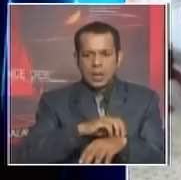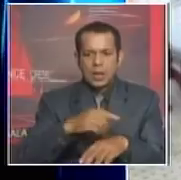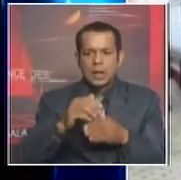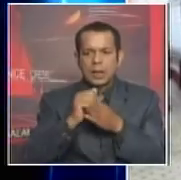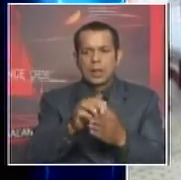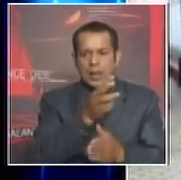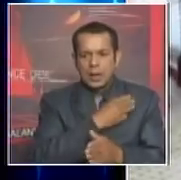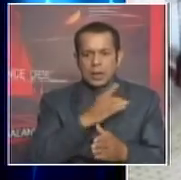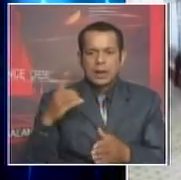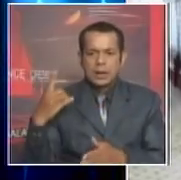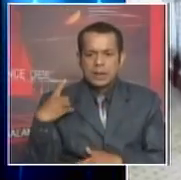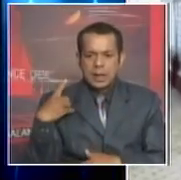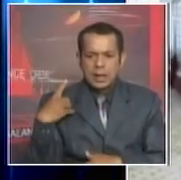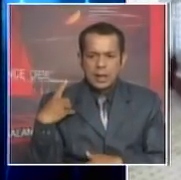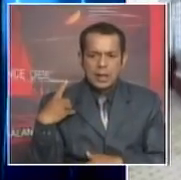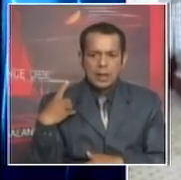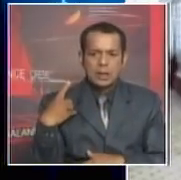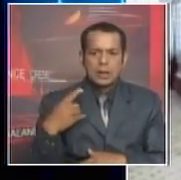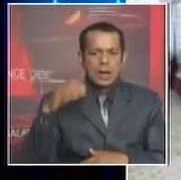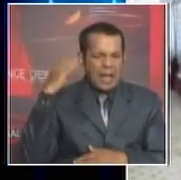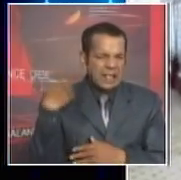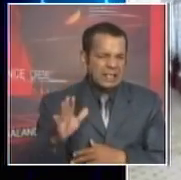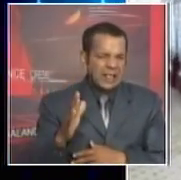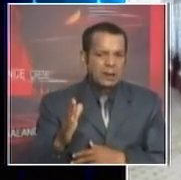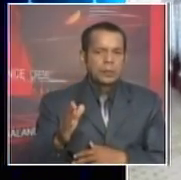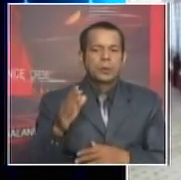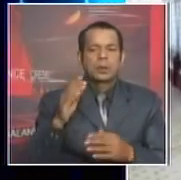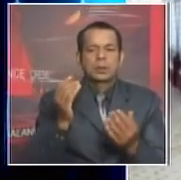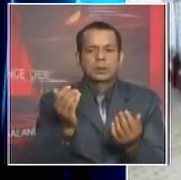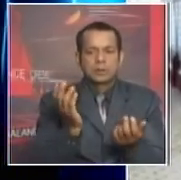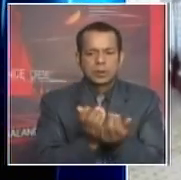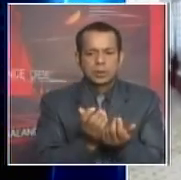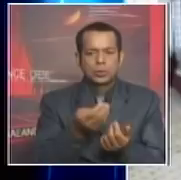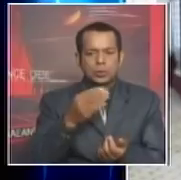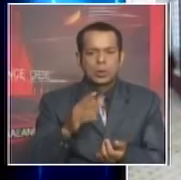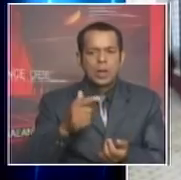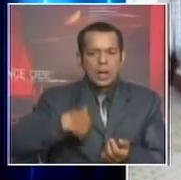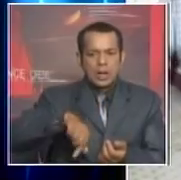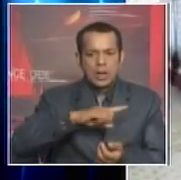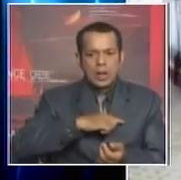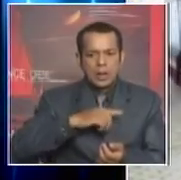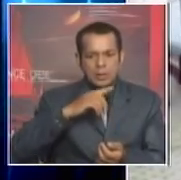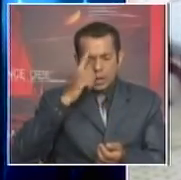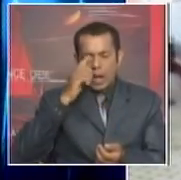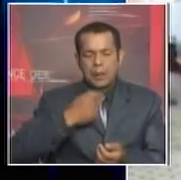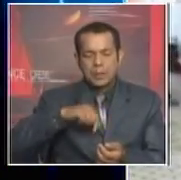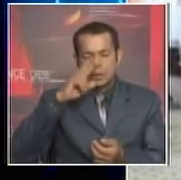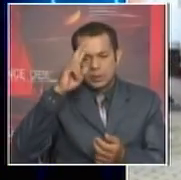नेता र ठेकेदारलाई चाहिँ धिकार्नुहुन्छ, सराप्नुहुन्छ। त्यसो गर्दाखेरि हाम्रो पनि शिर